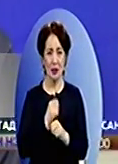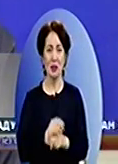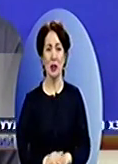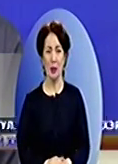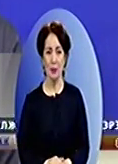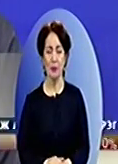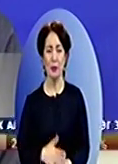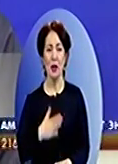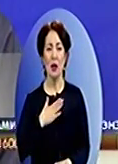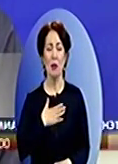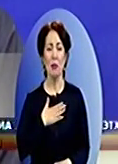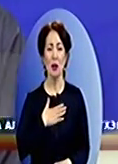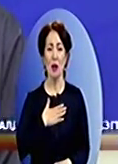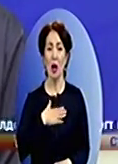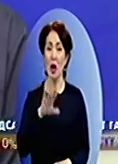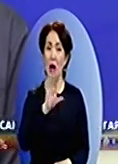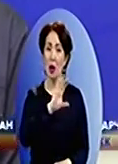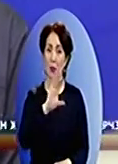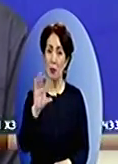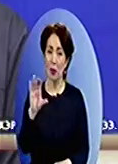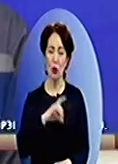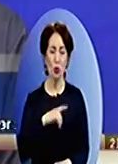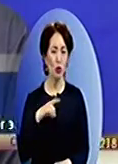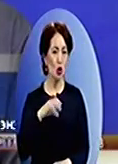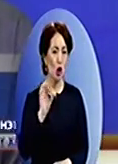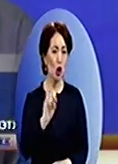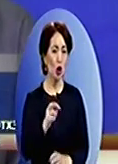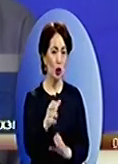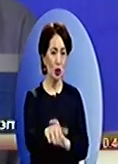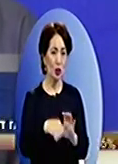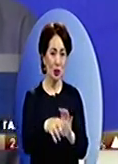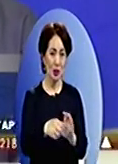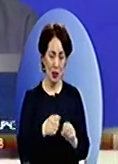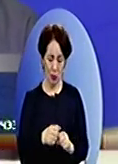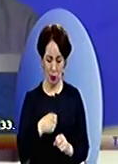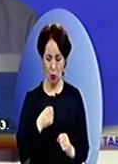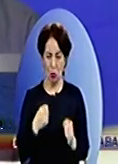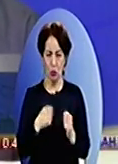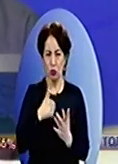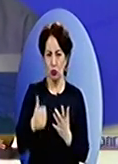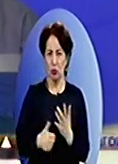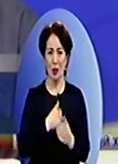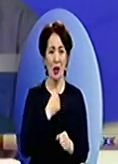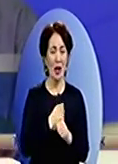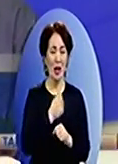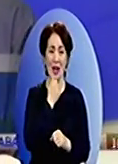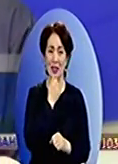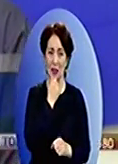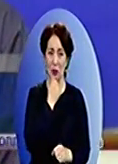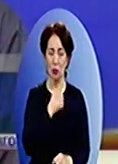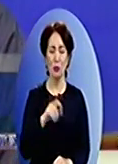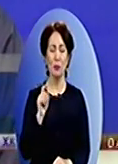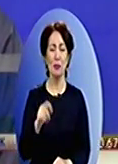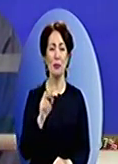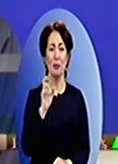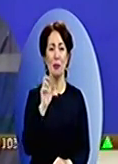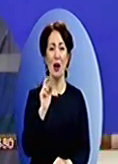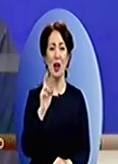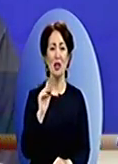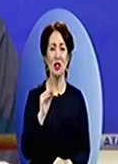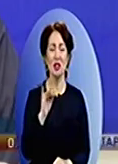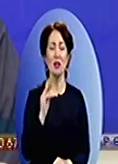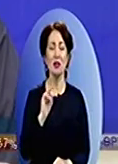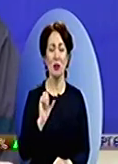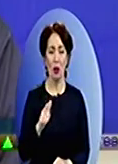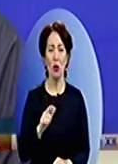болохоор олборлолттой хувьд одоо бол яг бүрэн хүчин чадлаараа ажиллаж чадахгүй байгаа. Ягаад гэвэл манай баяжруу гэдэг нь бүрэн хүчин